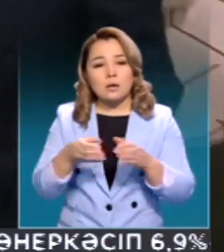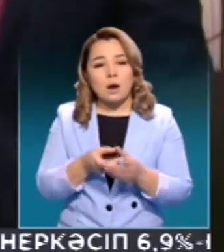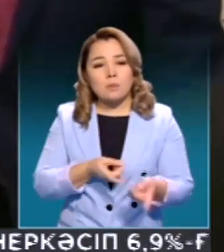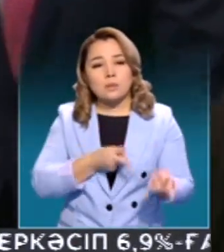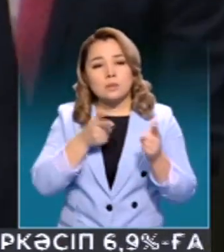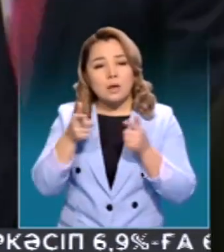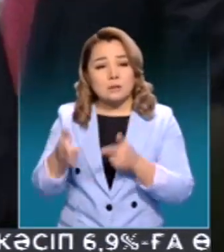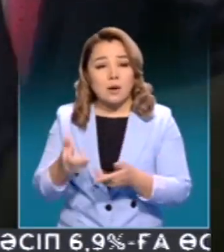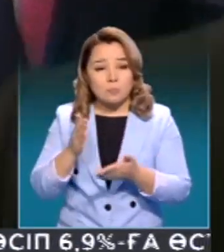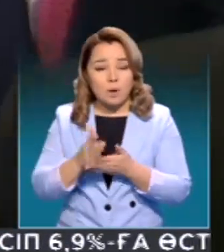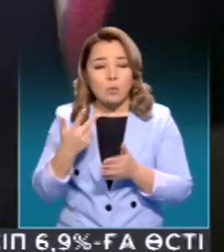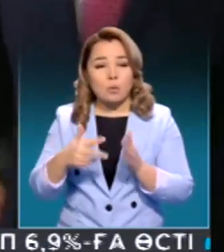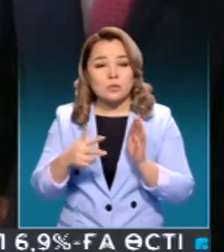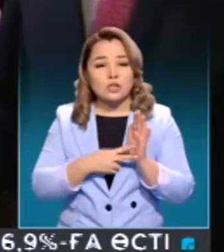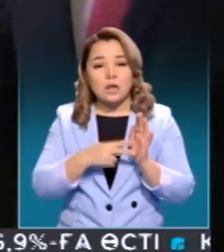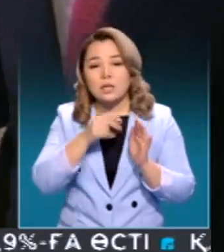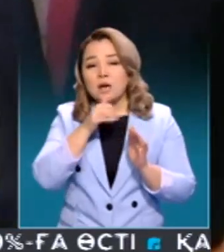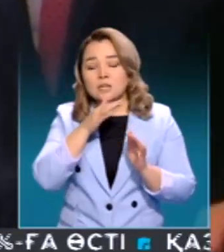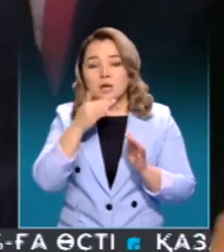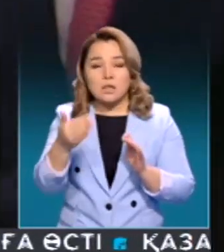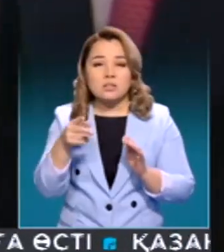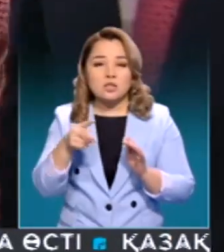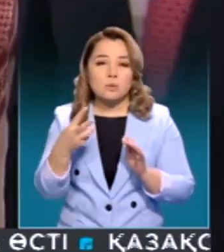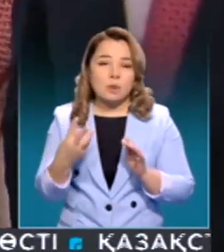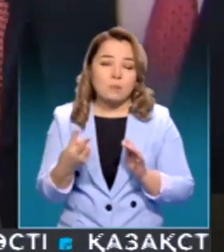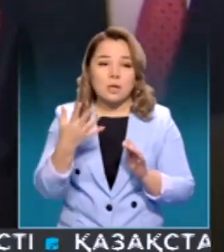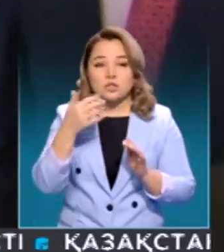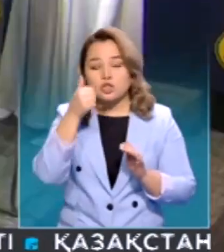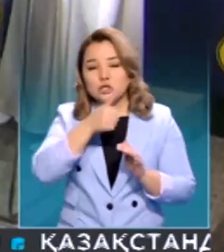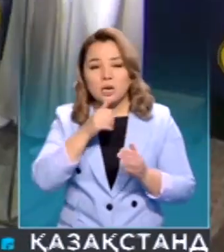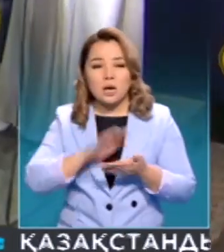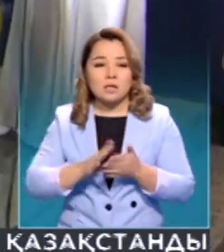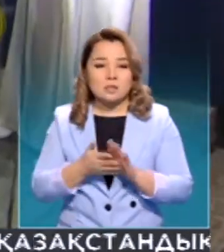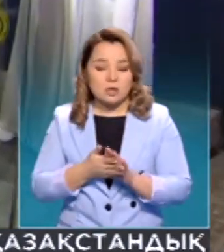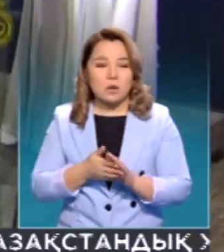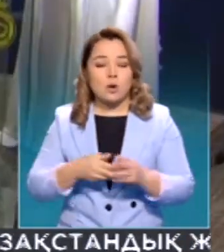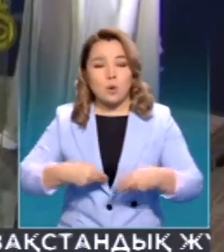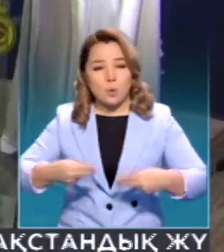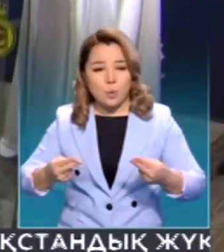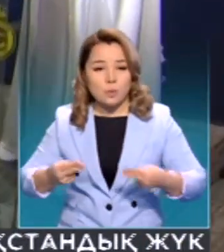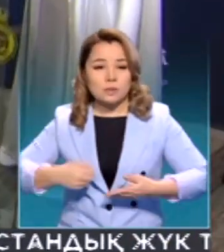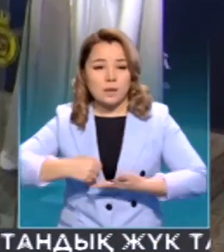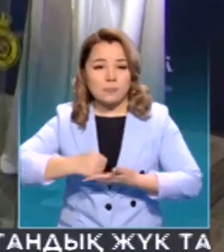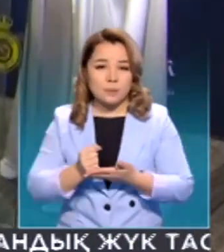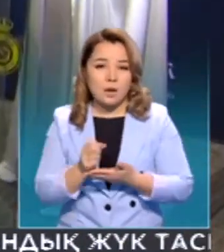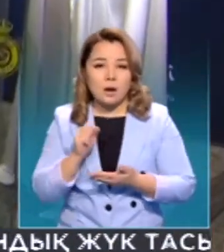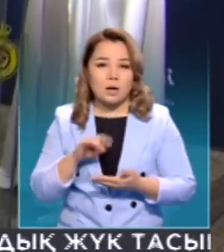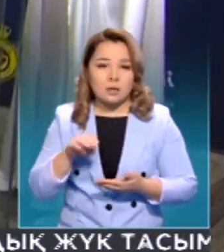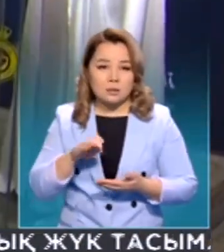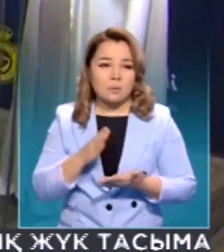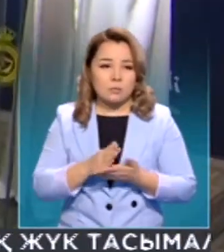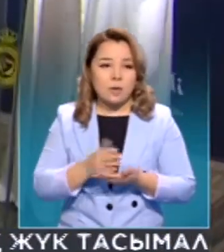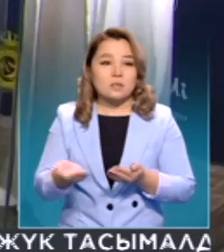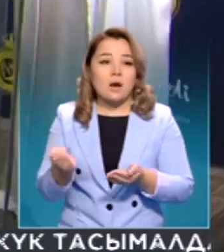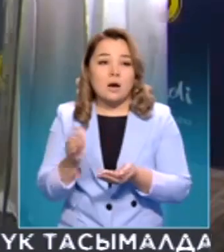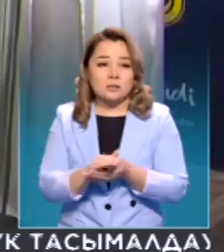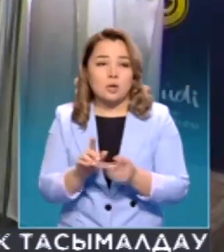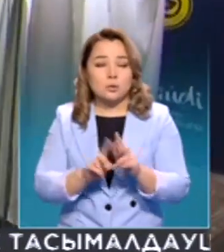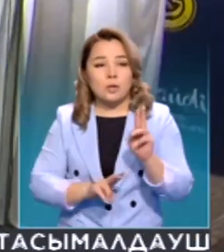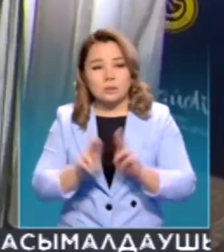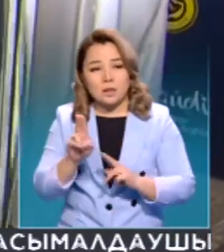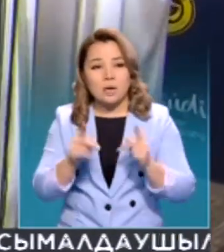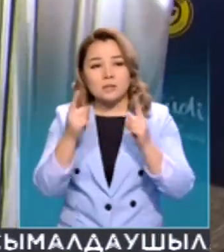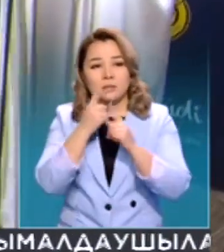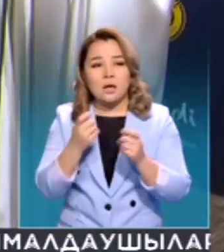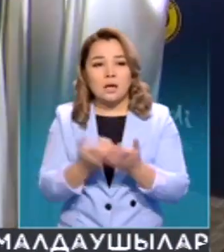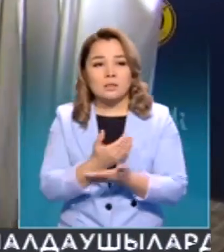өтті. 37 жастағы ойыншы 2025 жылға дейін келісім шартқа қол қойылғанын Әр-Риядта өткен таныстыру рәсімінде